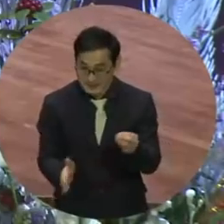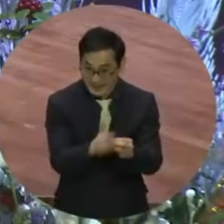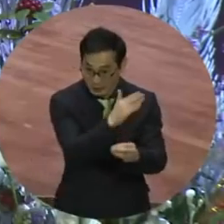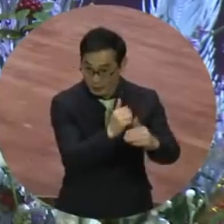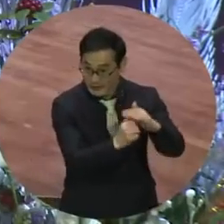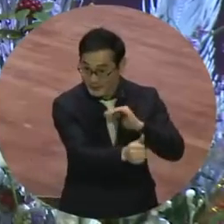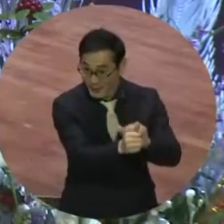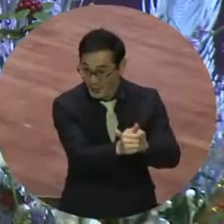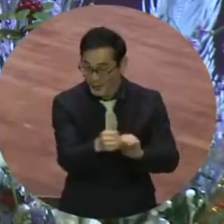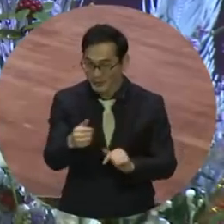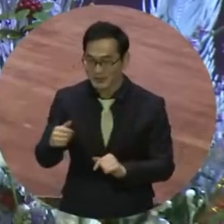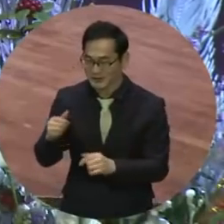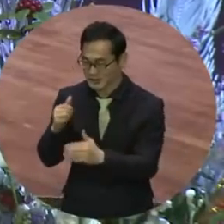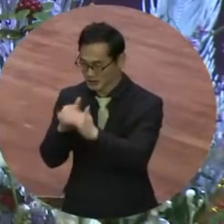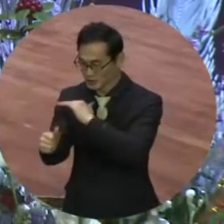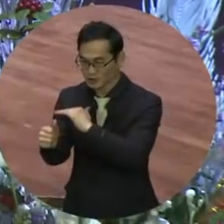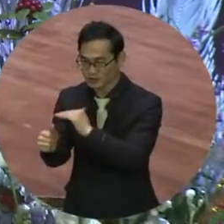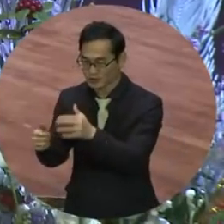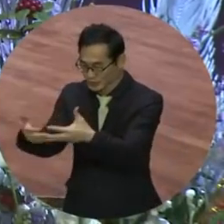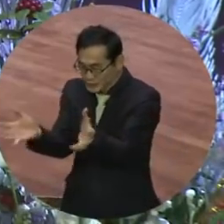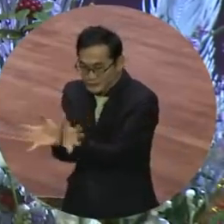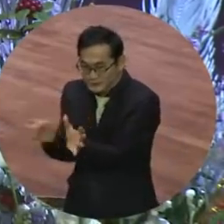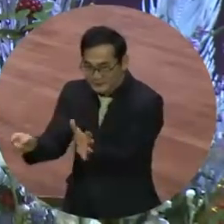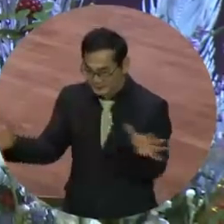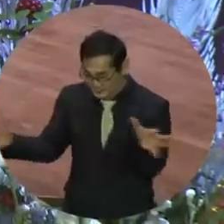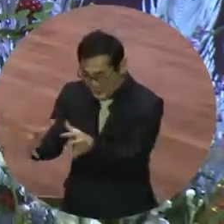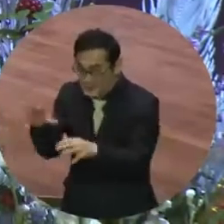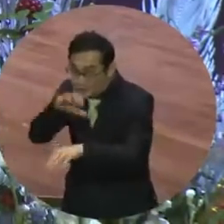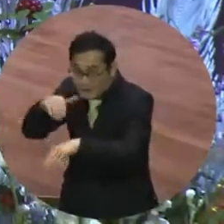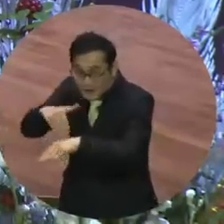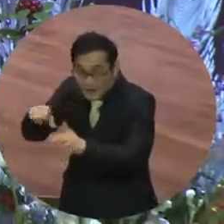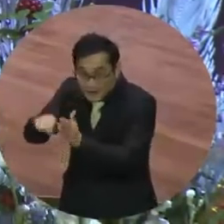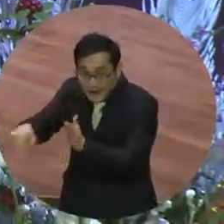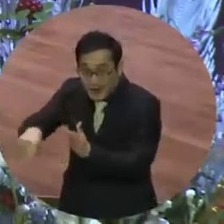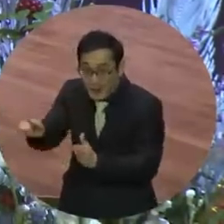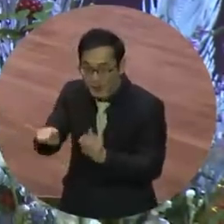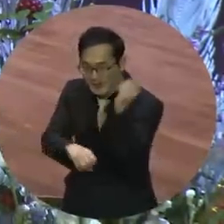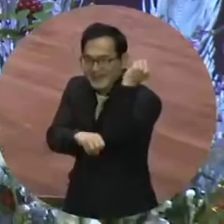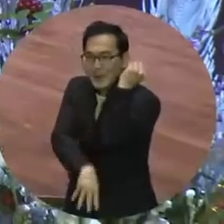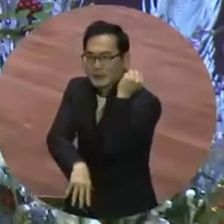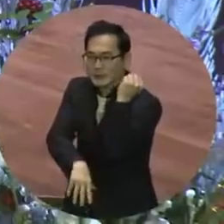되면 태능 선수 들어오면 그 기본배, 기본.